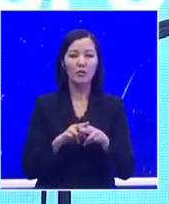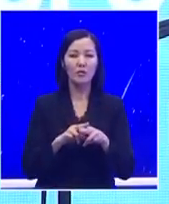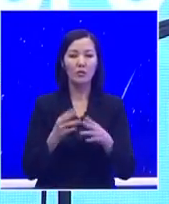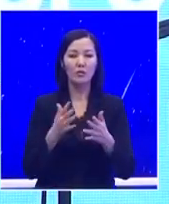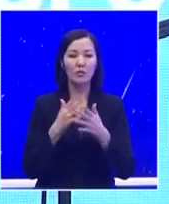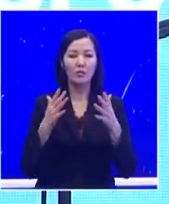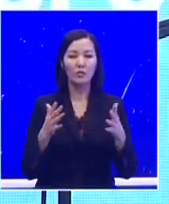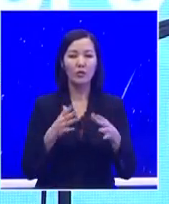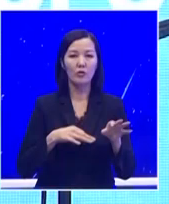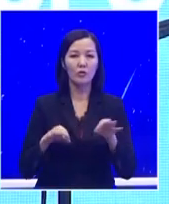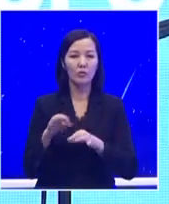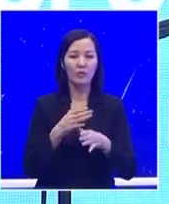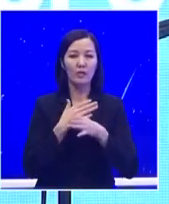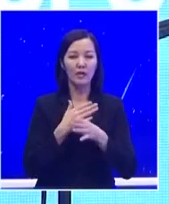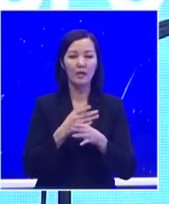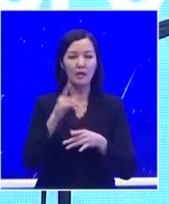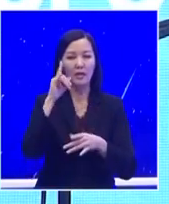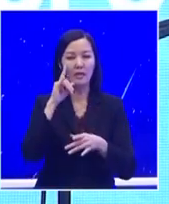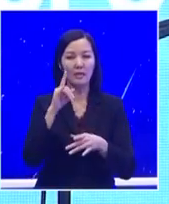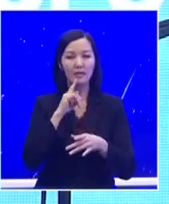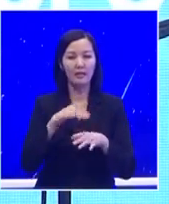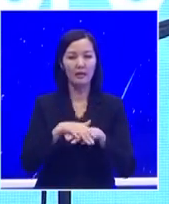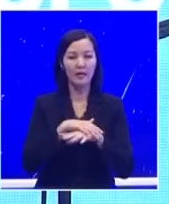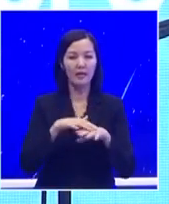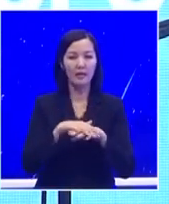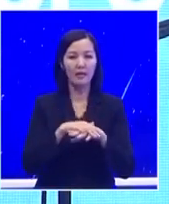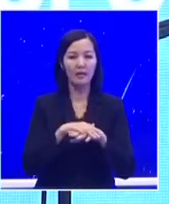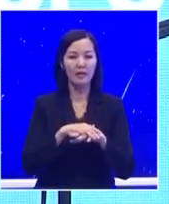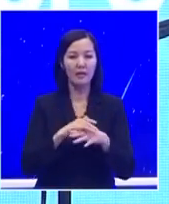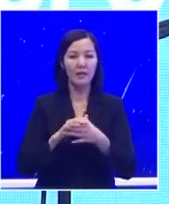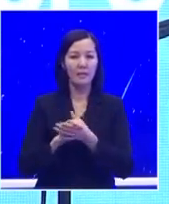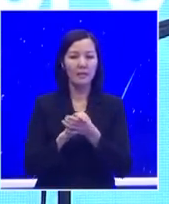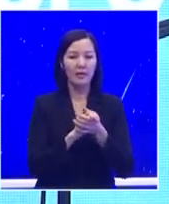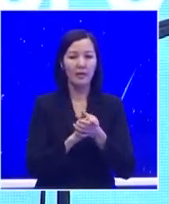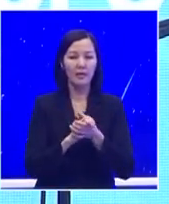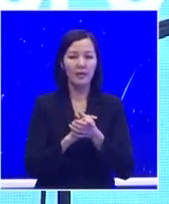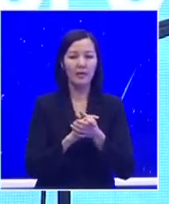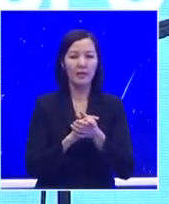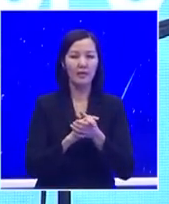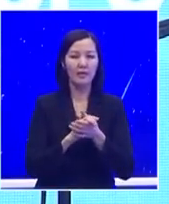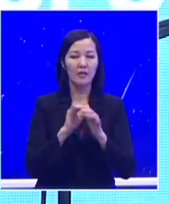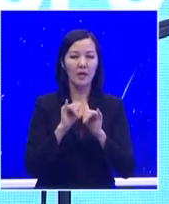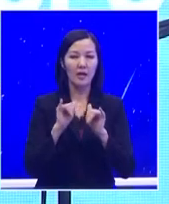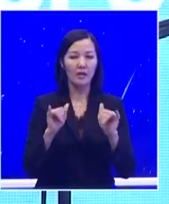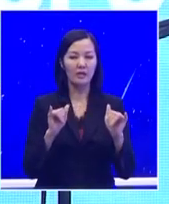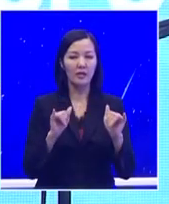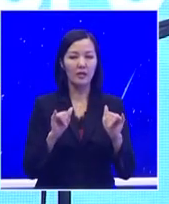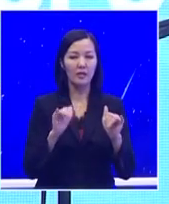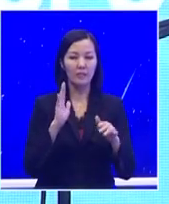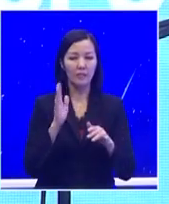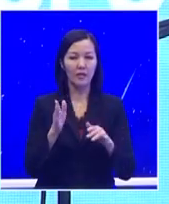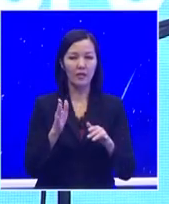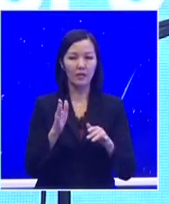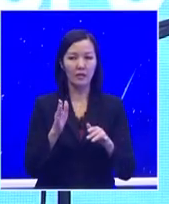үлкен жоба арқылы Қазақстан халқының бірлігі ынтымағы ары қарай дами береді